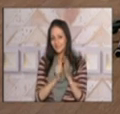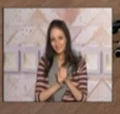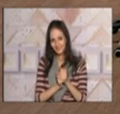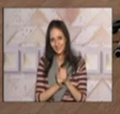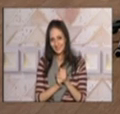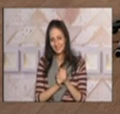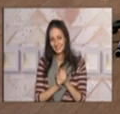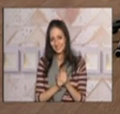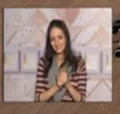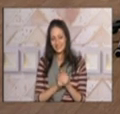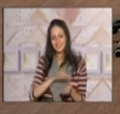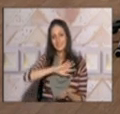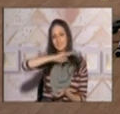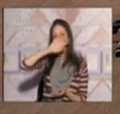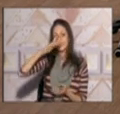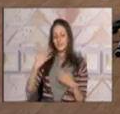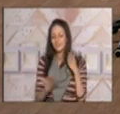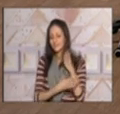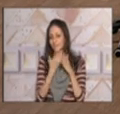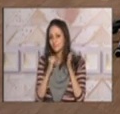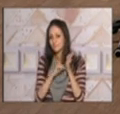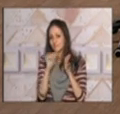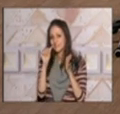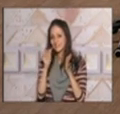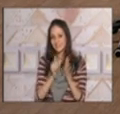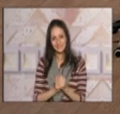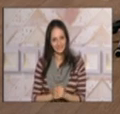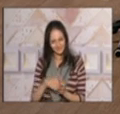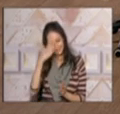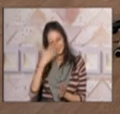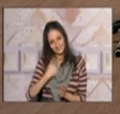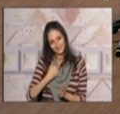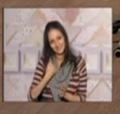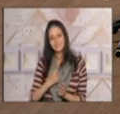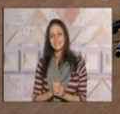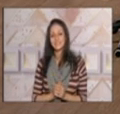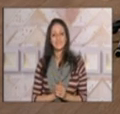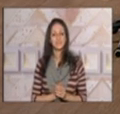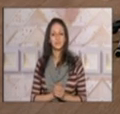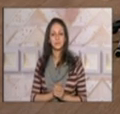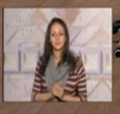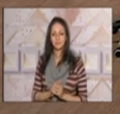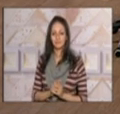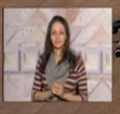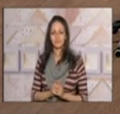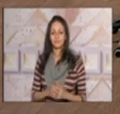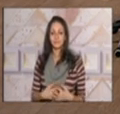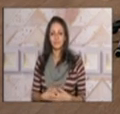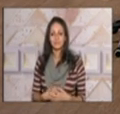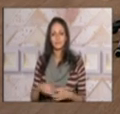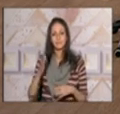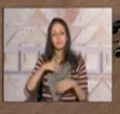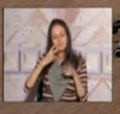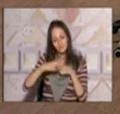الخارجه هايل. مبارك لست اللي هو الزملوط محافظ طبعا. الحقيقه انا يعني احييه لانه هو على مدار الدورتين